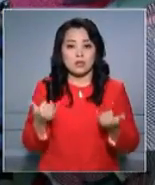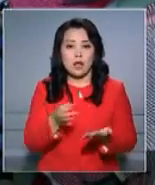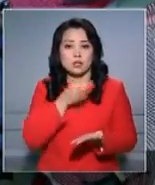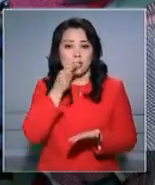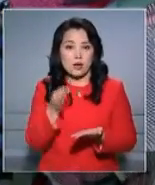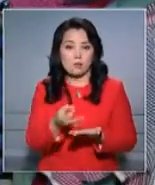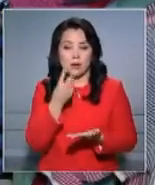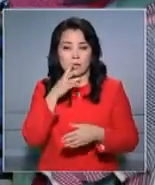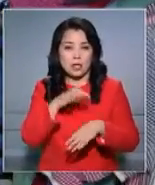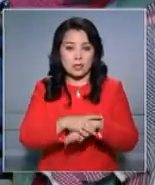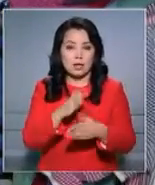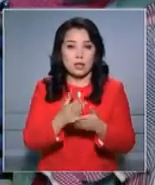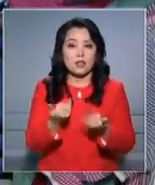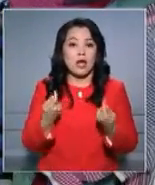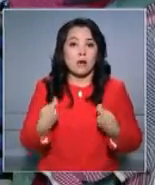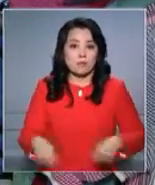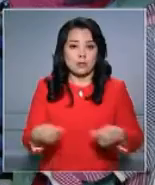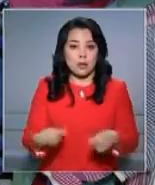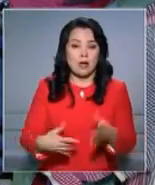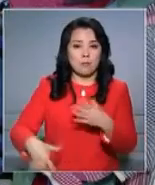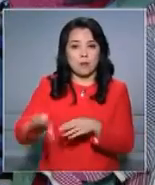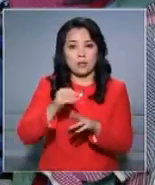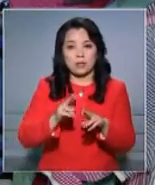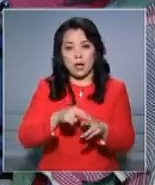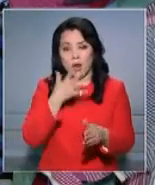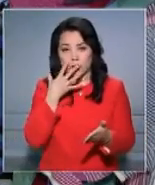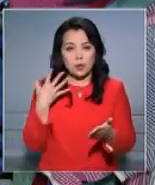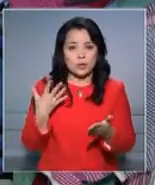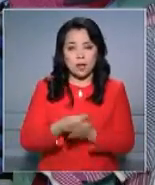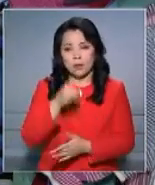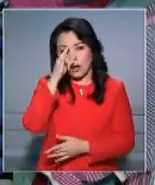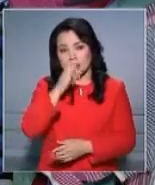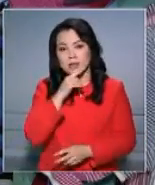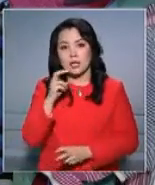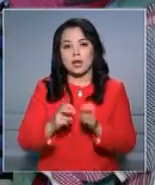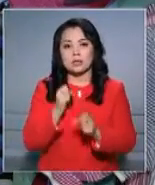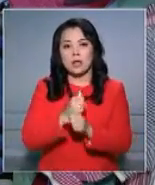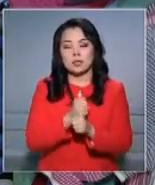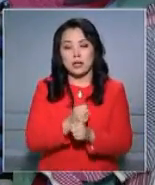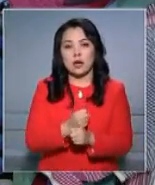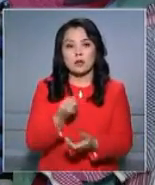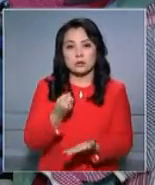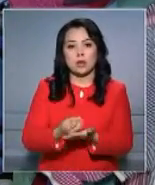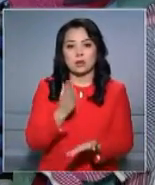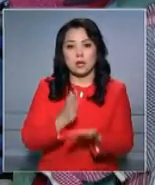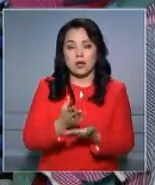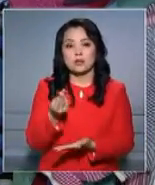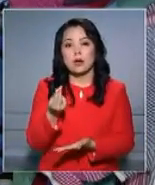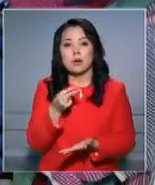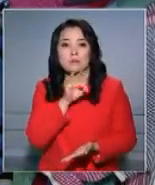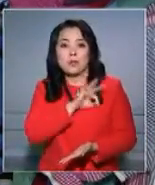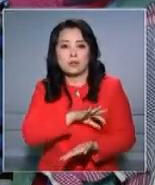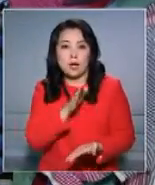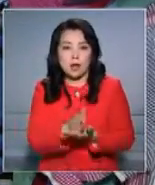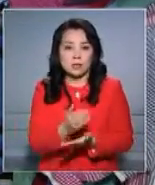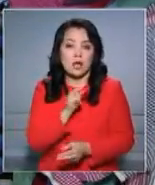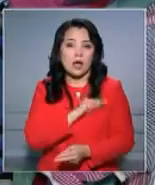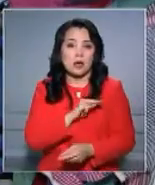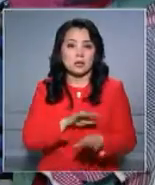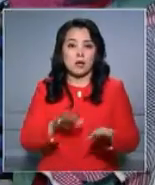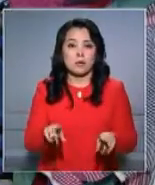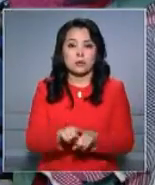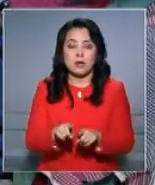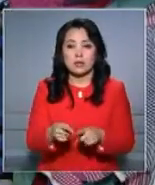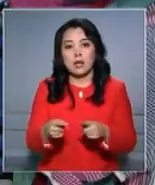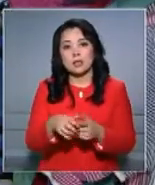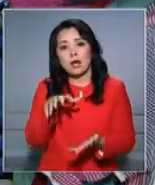жауабы. Бұл әмбебап дүкендегі тауардың барлығы өзімізде жасалған. Басты тауар құны қол жетімді. Айта кетейін, кәсіпкерлер бұл ғимаратты